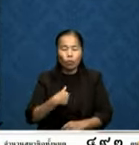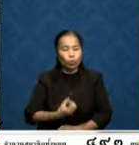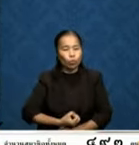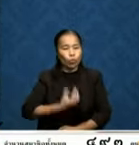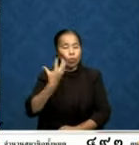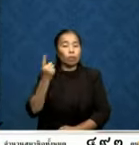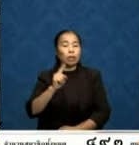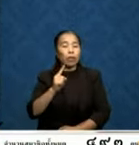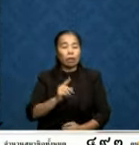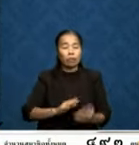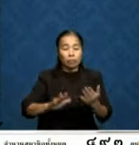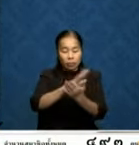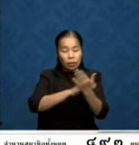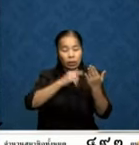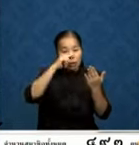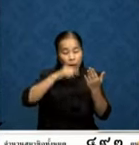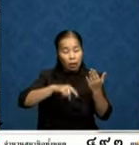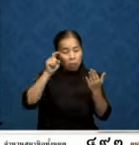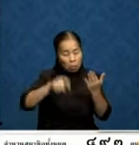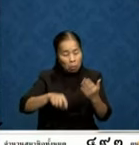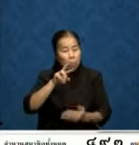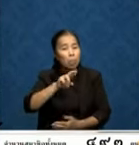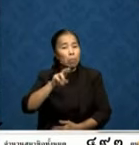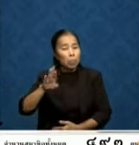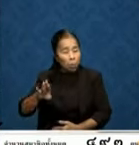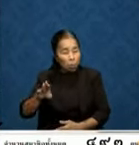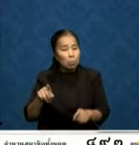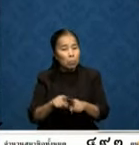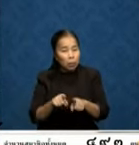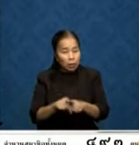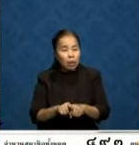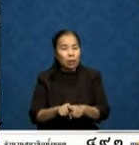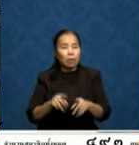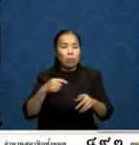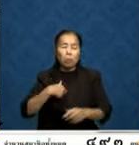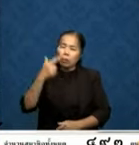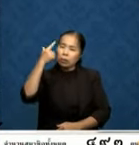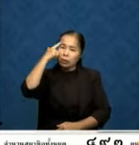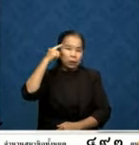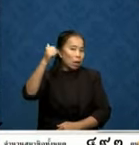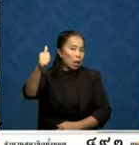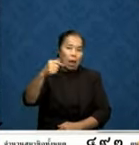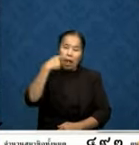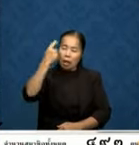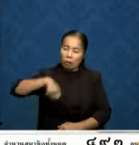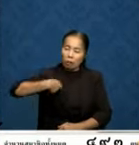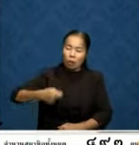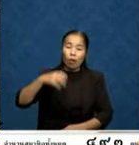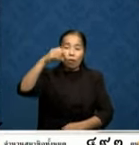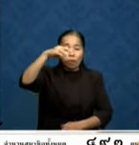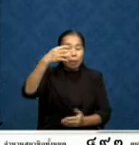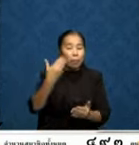าประเทศไทยนี่ก็ต้องใช้ระบบนี้ครับกลุ่มทุนนี้ฉลาดมากครับค่าไฟแพงเนี่ย